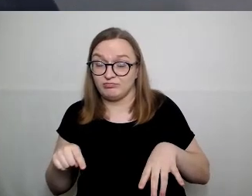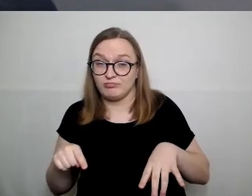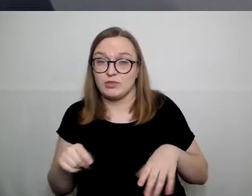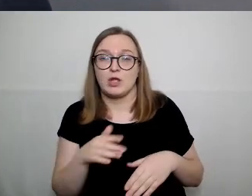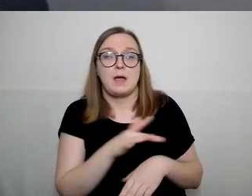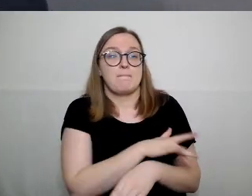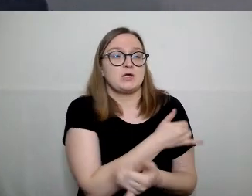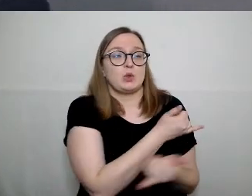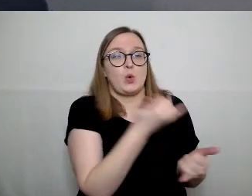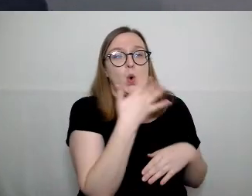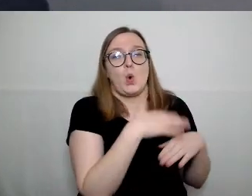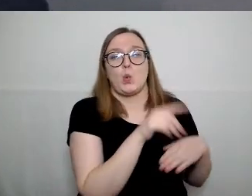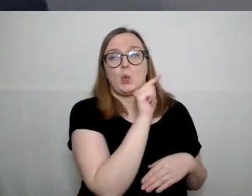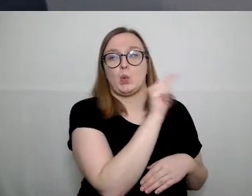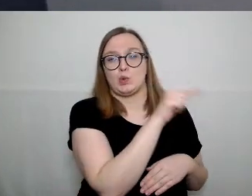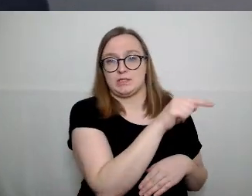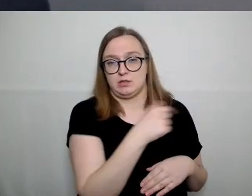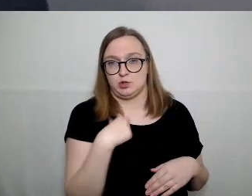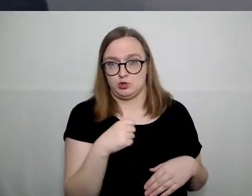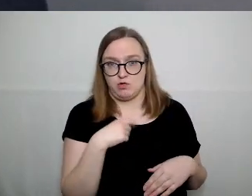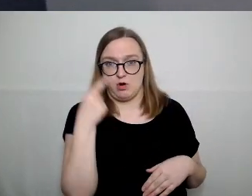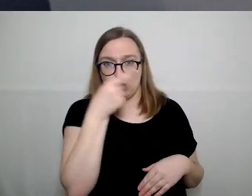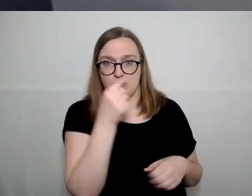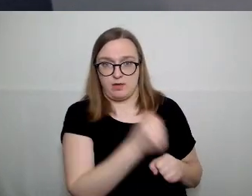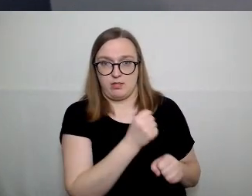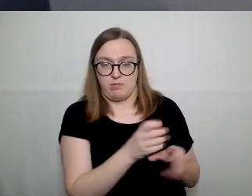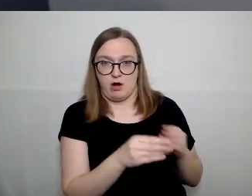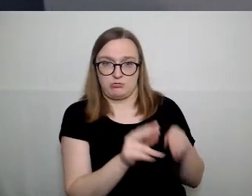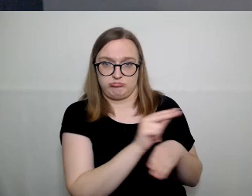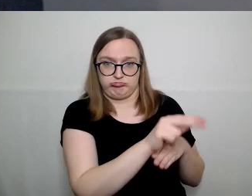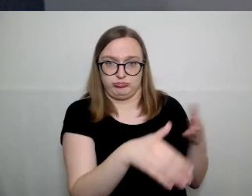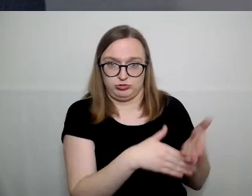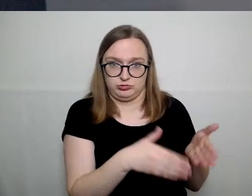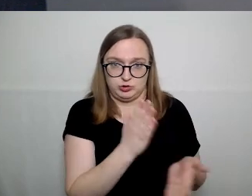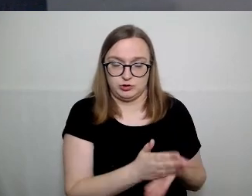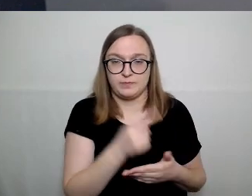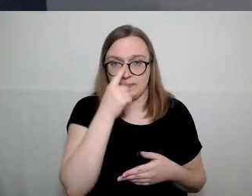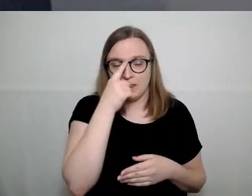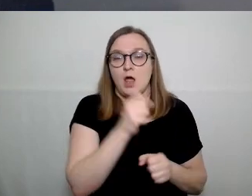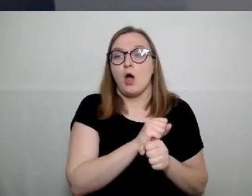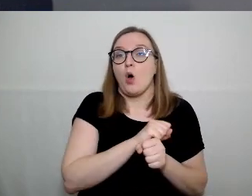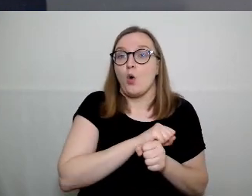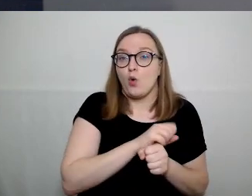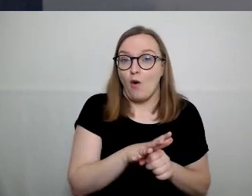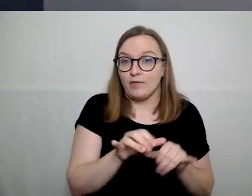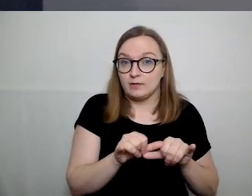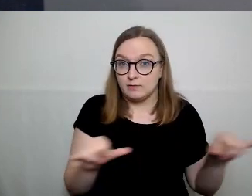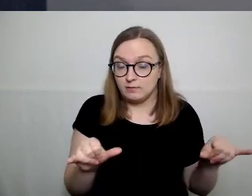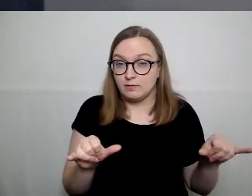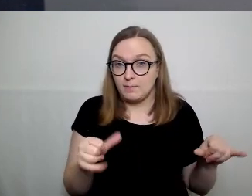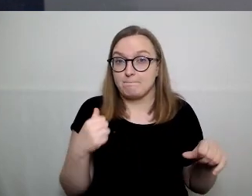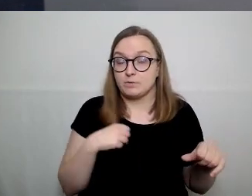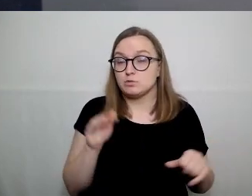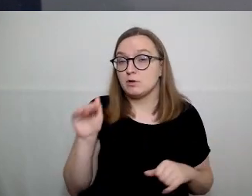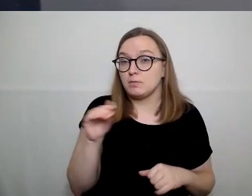užsienio pacientus. Ir net COVID-u pacientai kreipėsi, aišku,